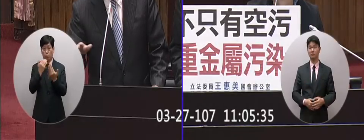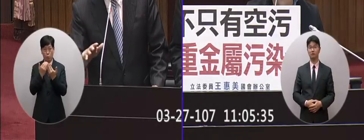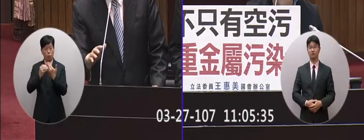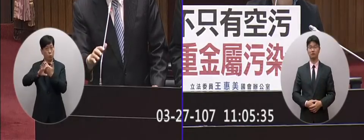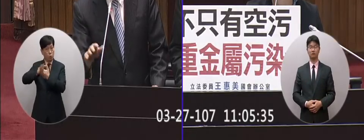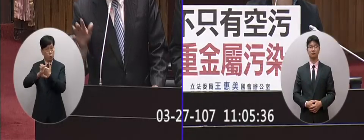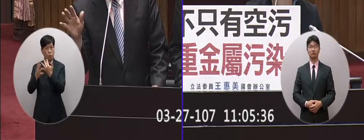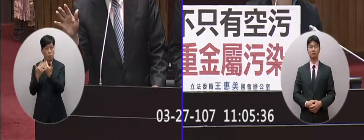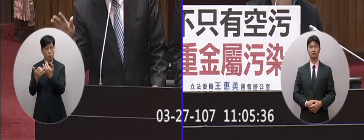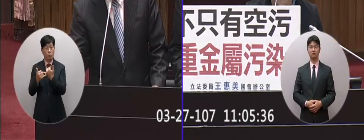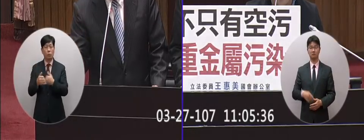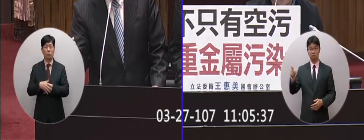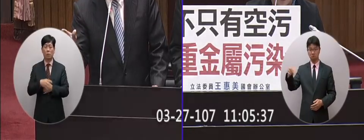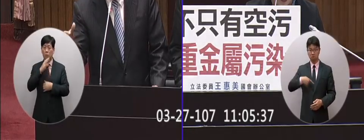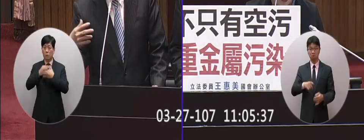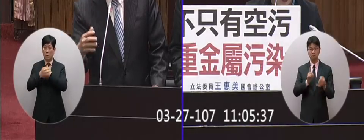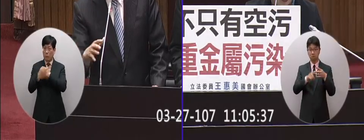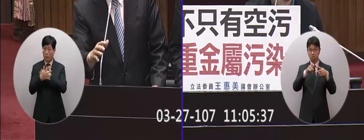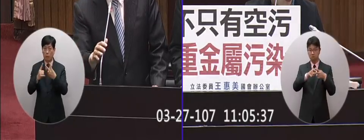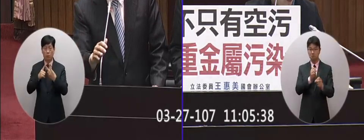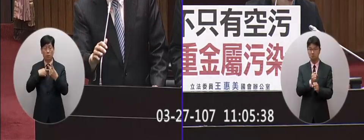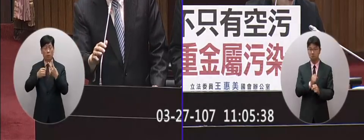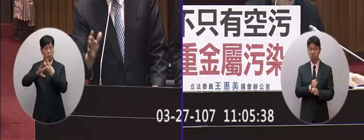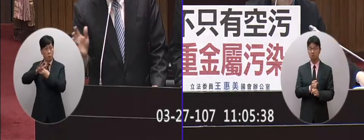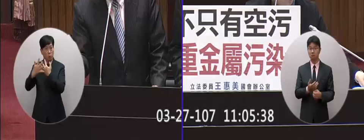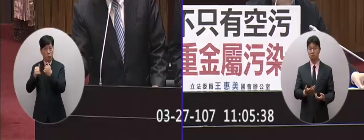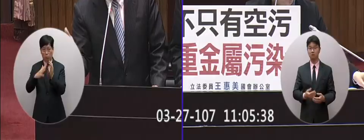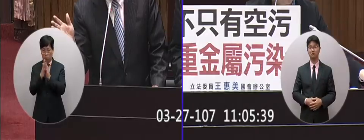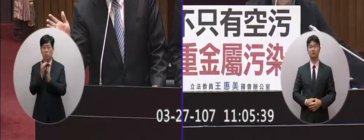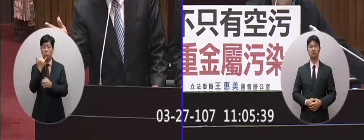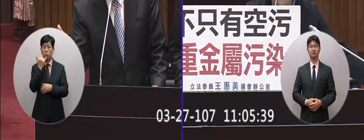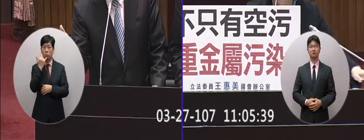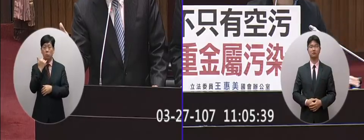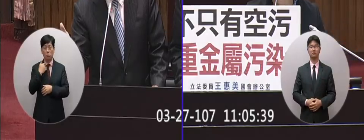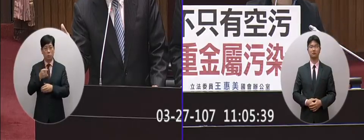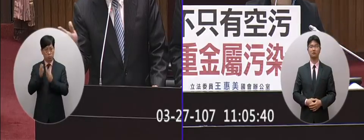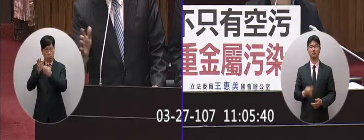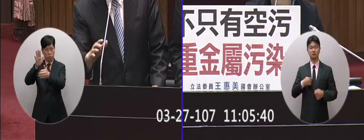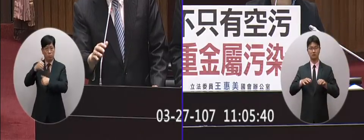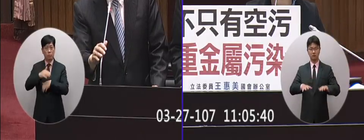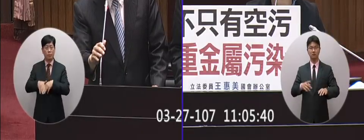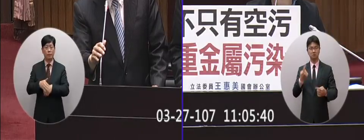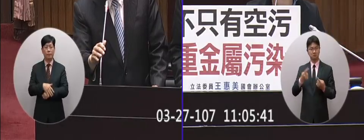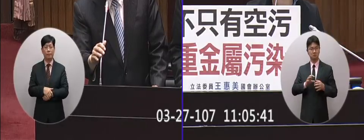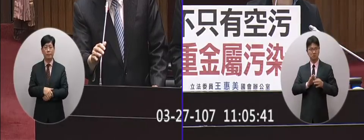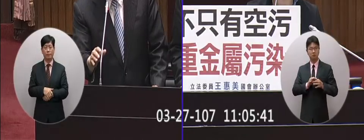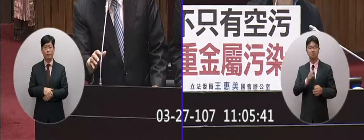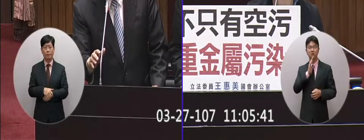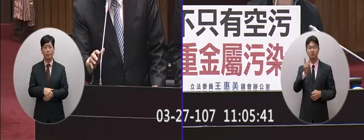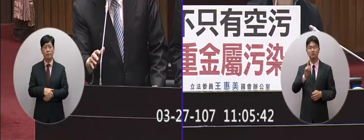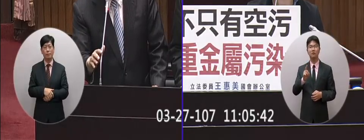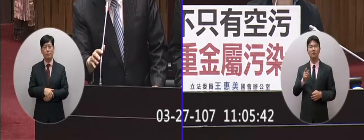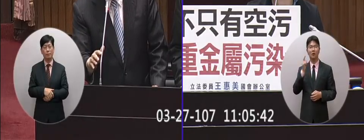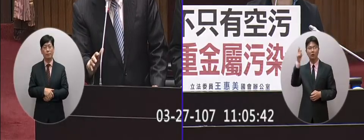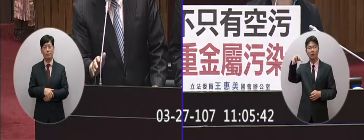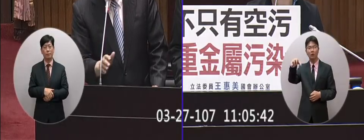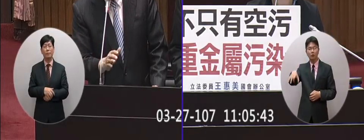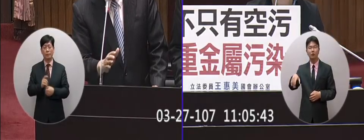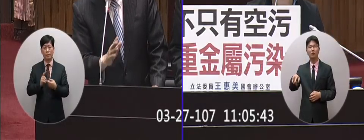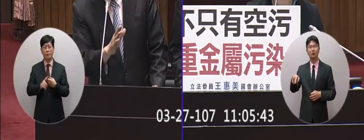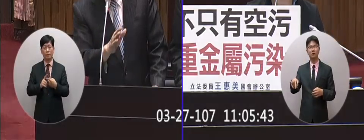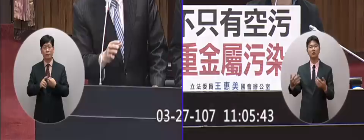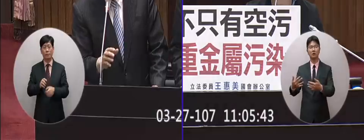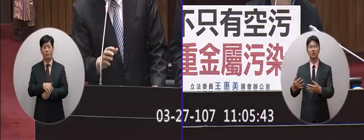些海外 打工， 不管是侨生或者是海外生，都算是我们的对象。 不过我现在比较关心的是属于比较偏远的地区哦，